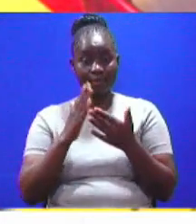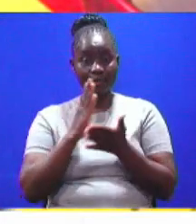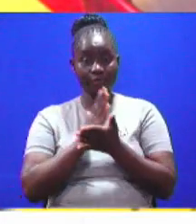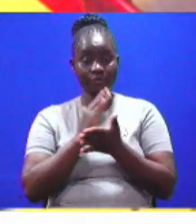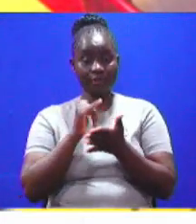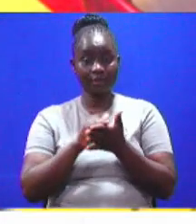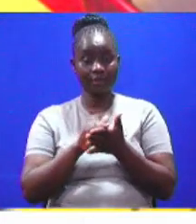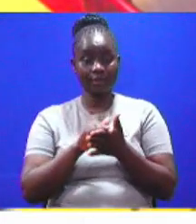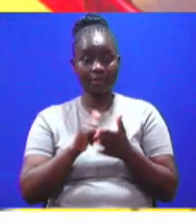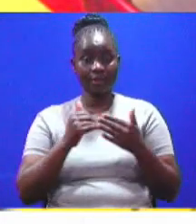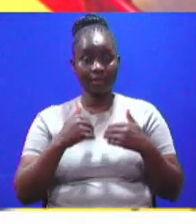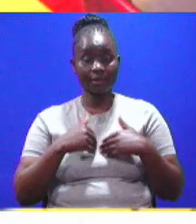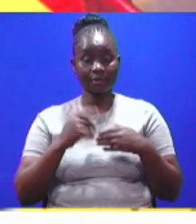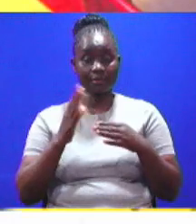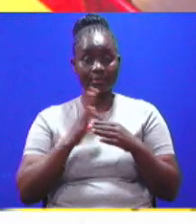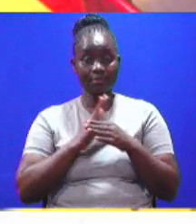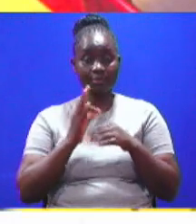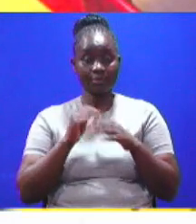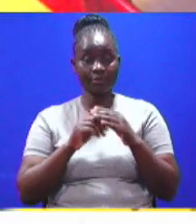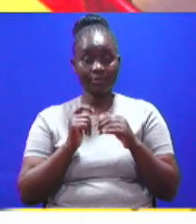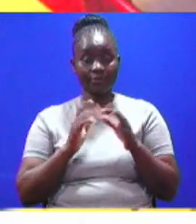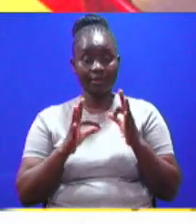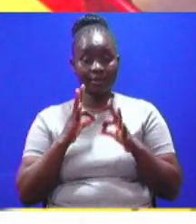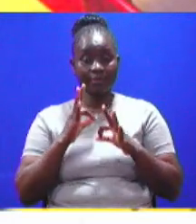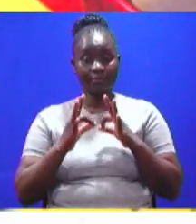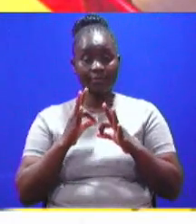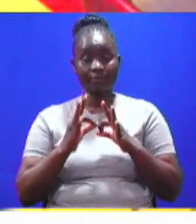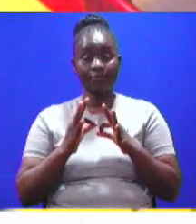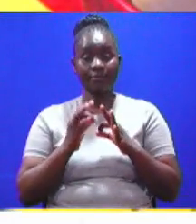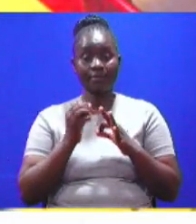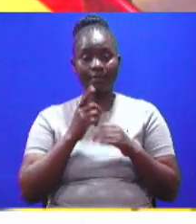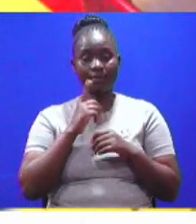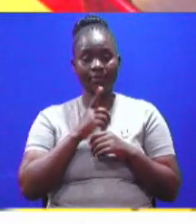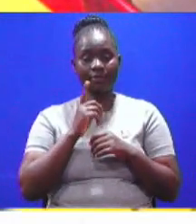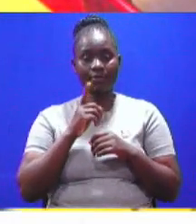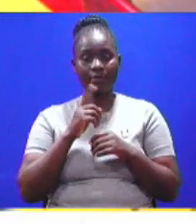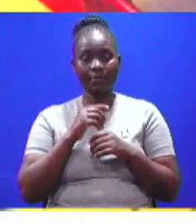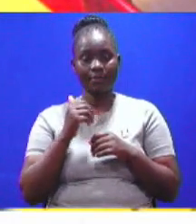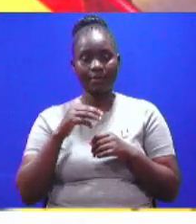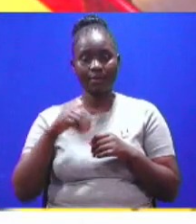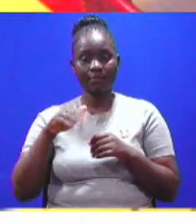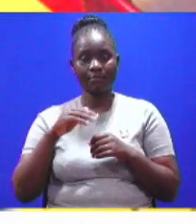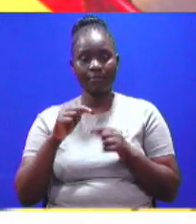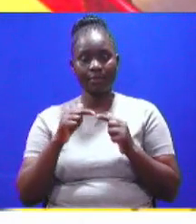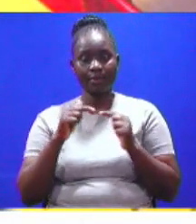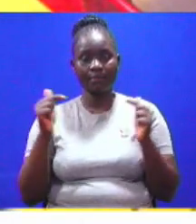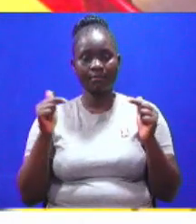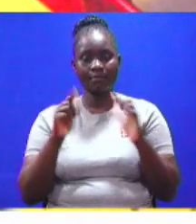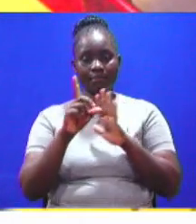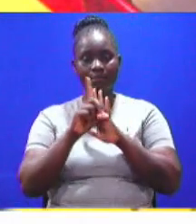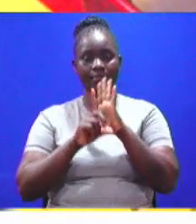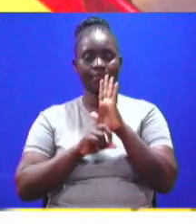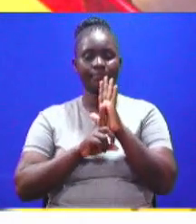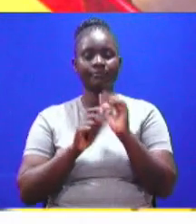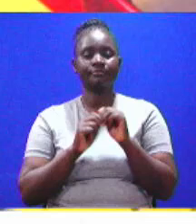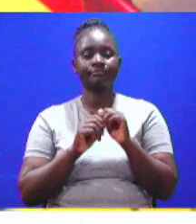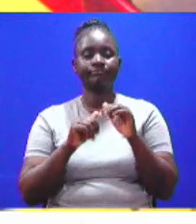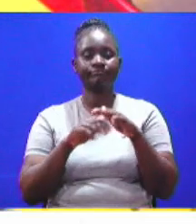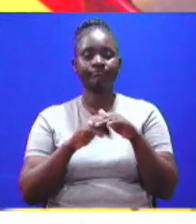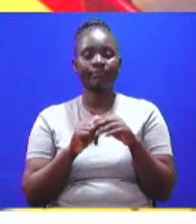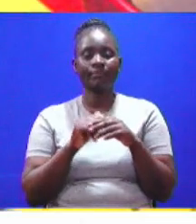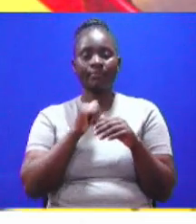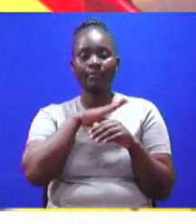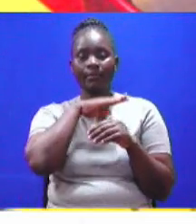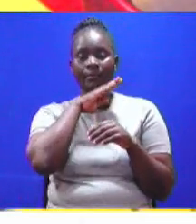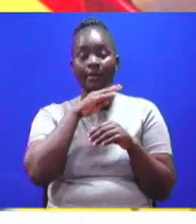ya ye nyara kobaga koi kiranigwa na wanyara boni nga nyara kobaga komoche nene nsemeli kwa mereli ya serekali siubura iwe railo dinka sata